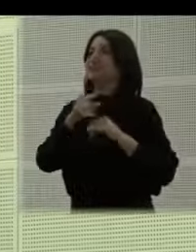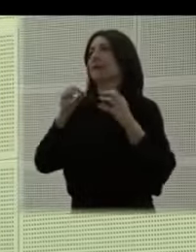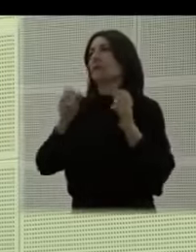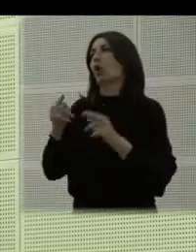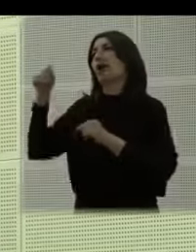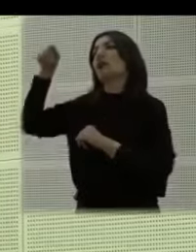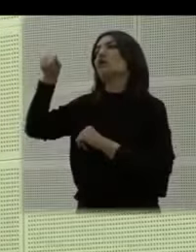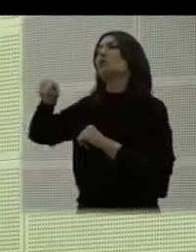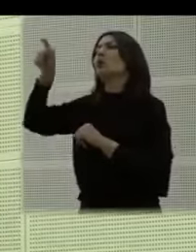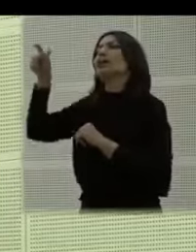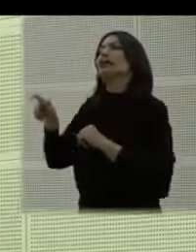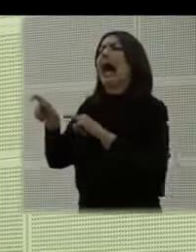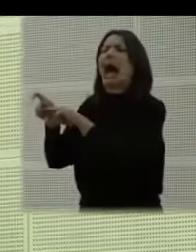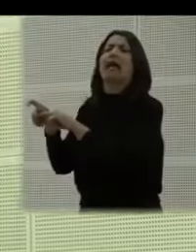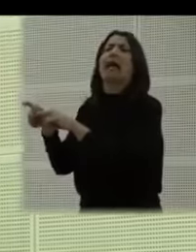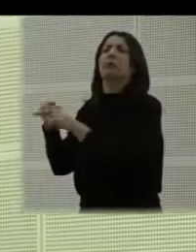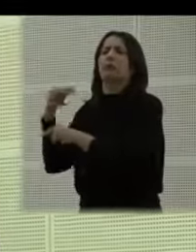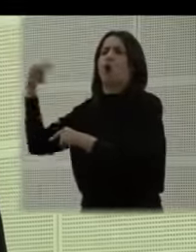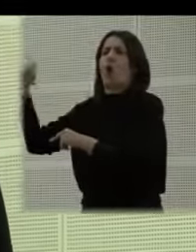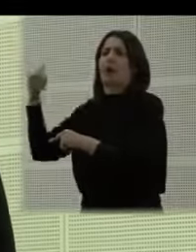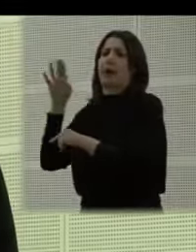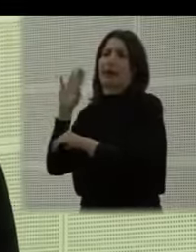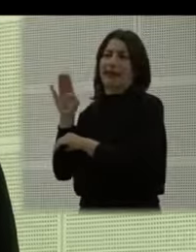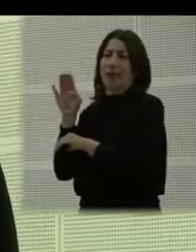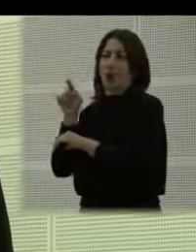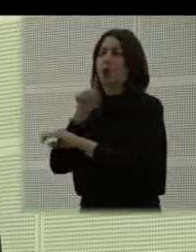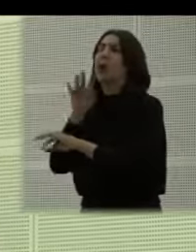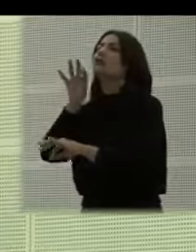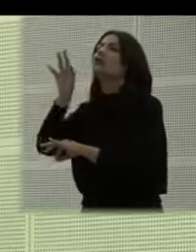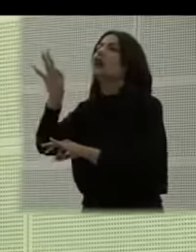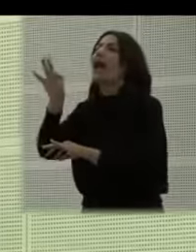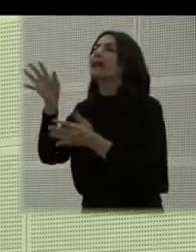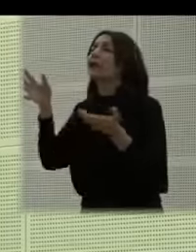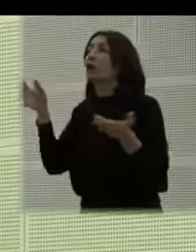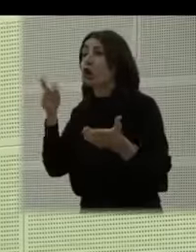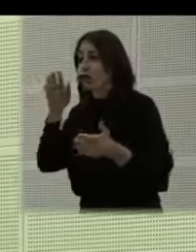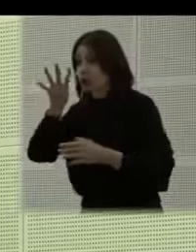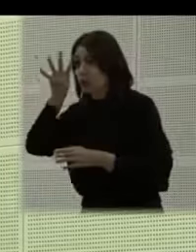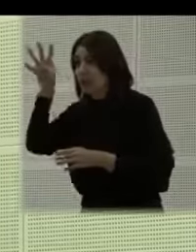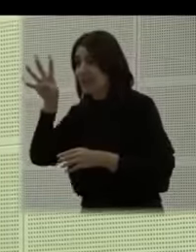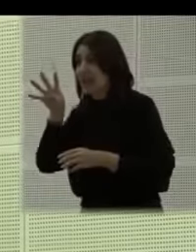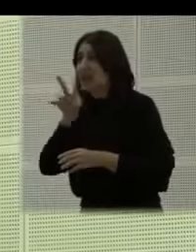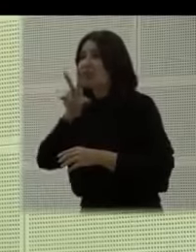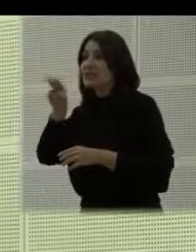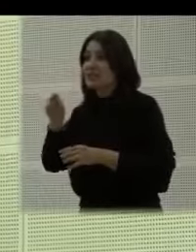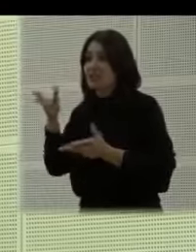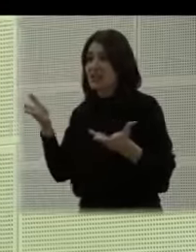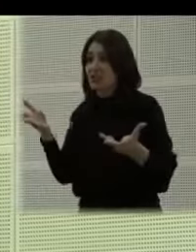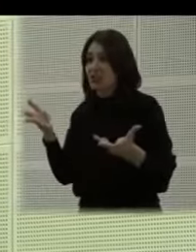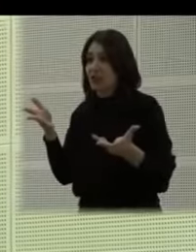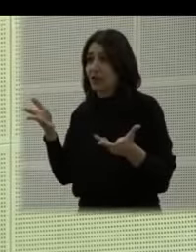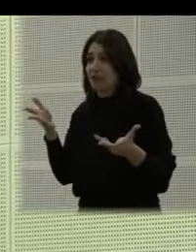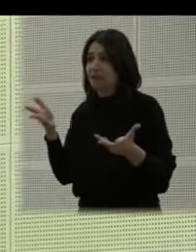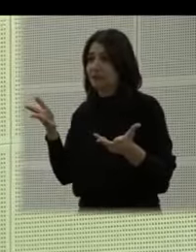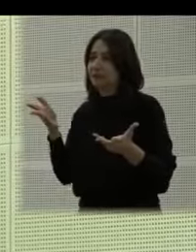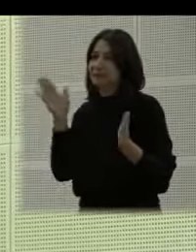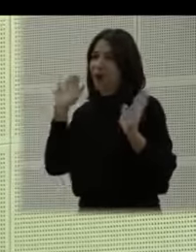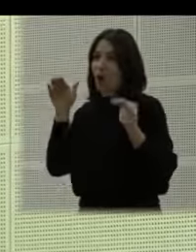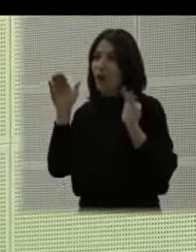spostiamo un po' più al centro e in Toscana, ma che orecchie,